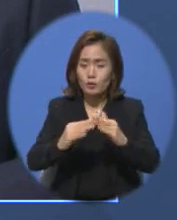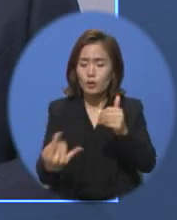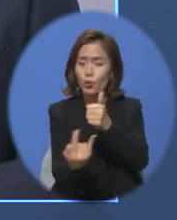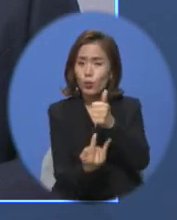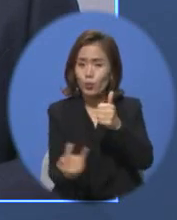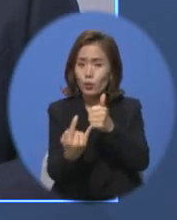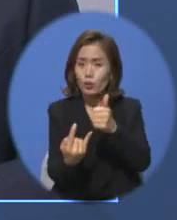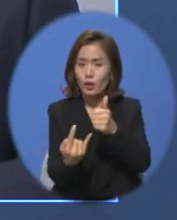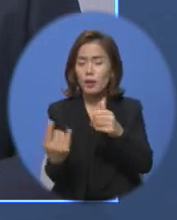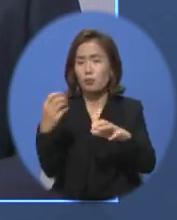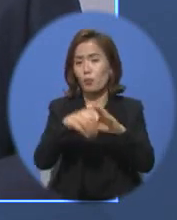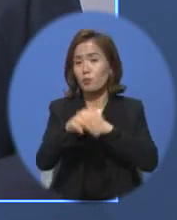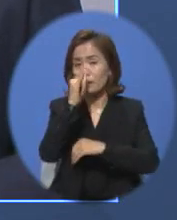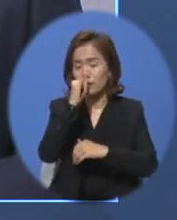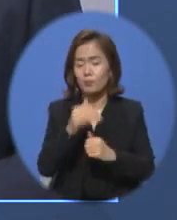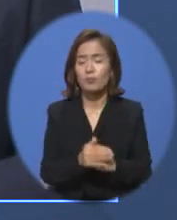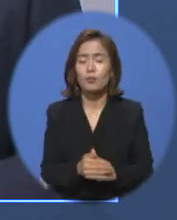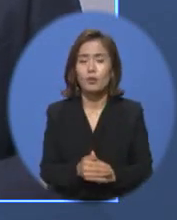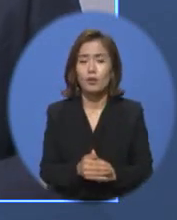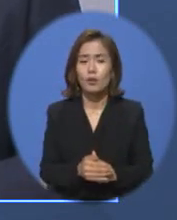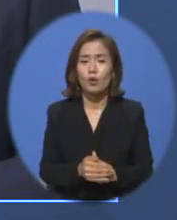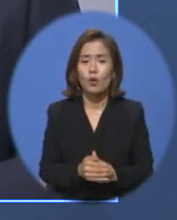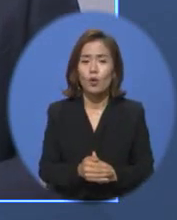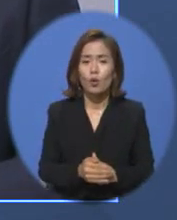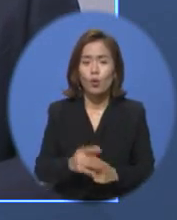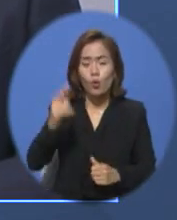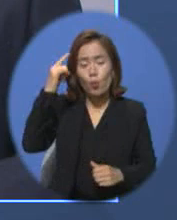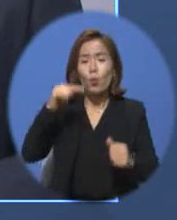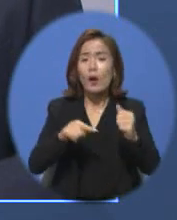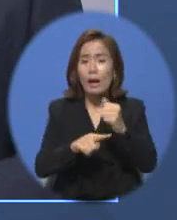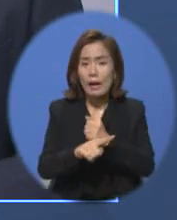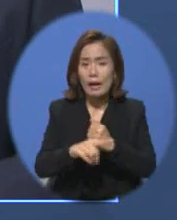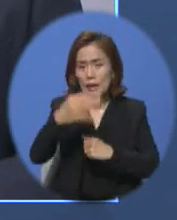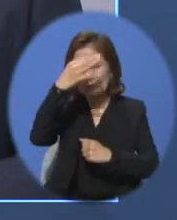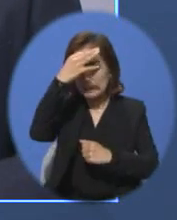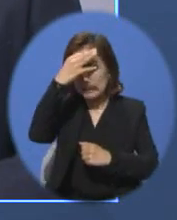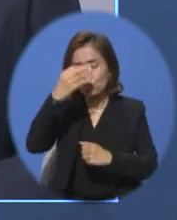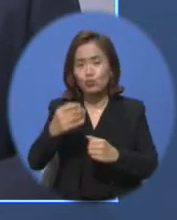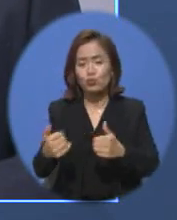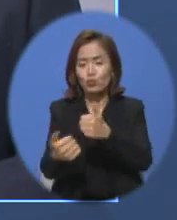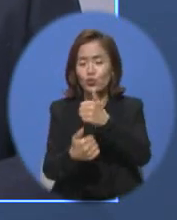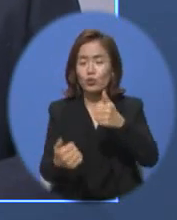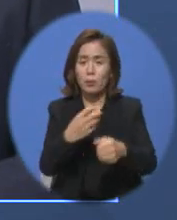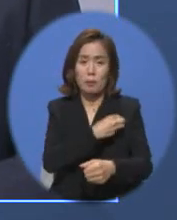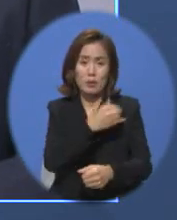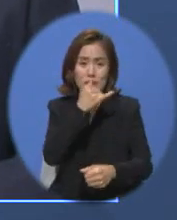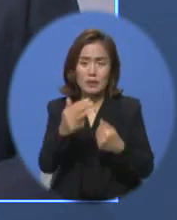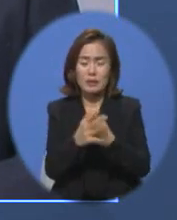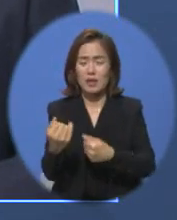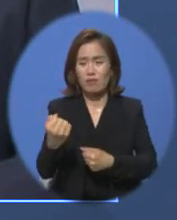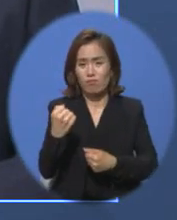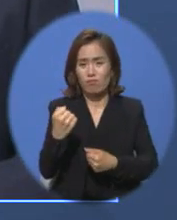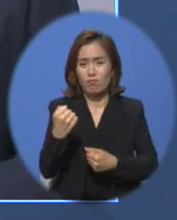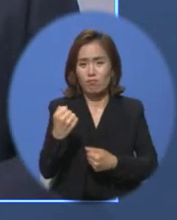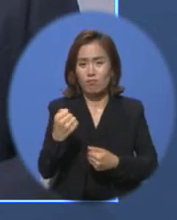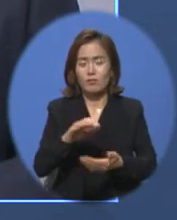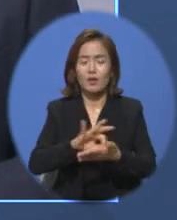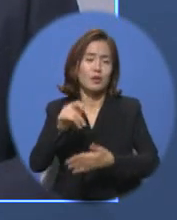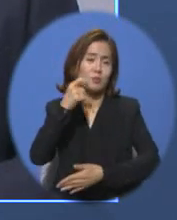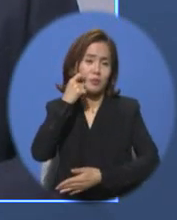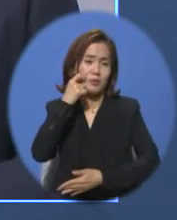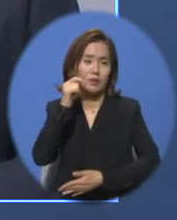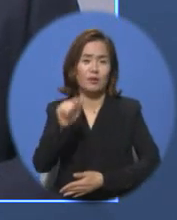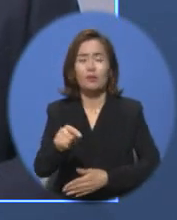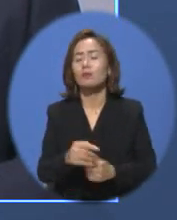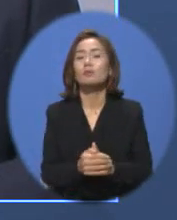관할하에있습니다. 제가과학 기술위원회위원이었던만큼, 제영향력